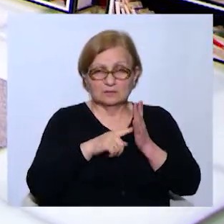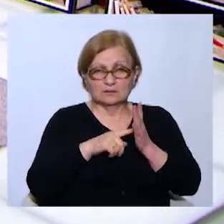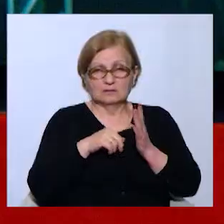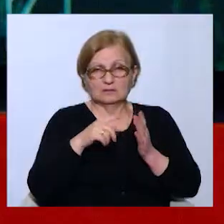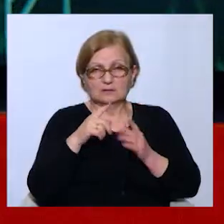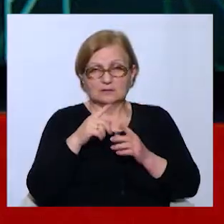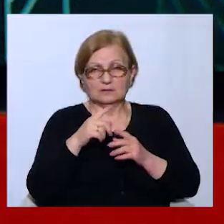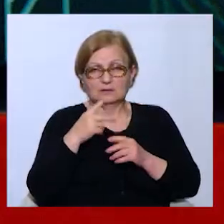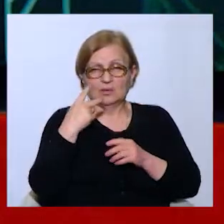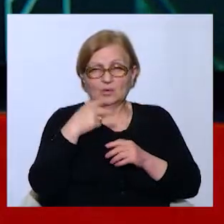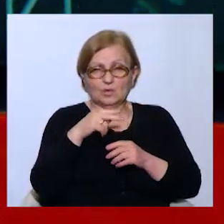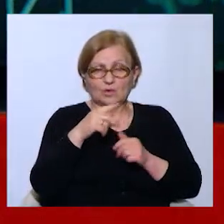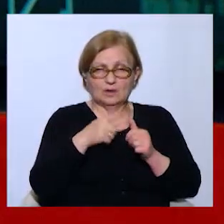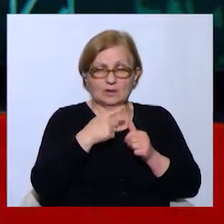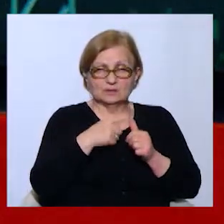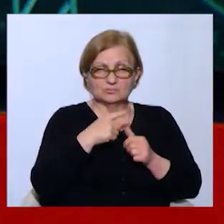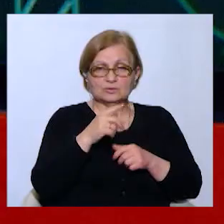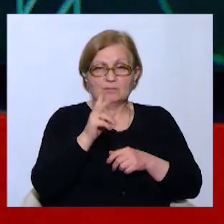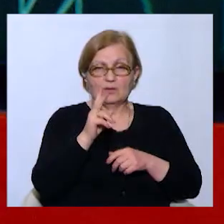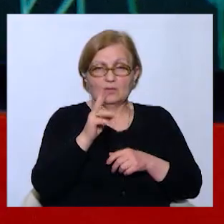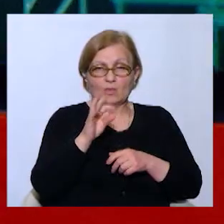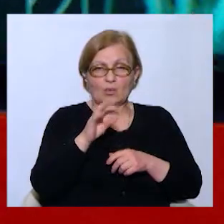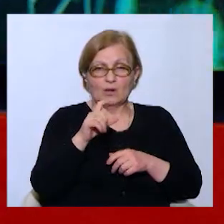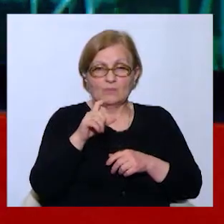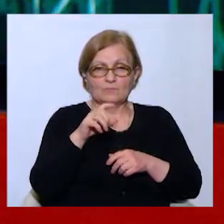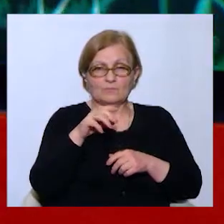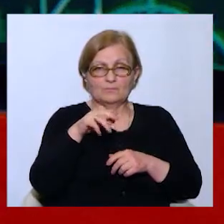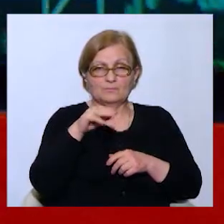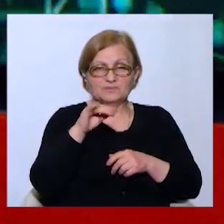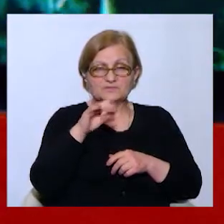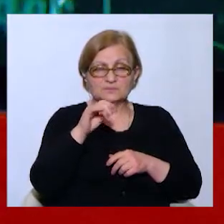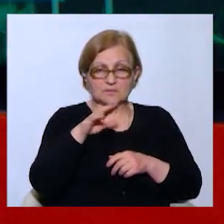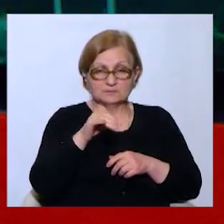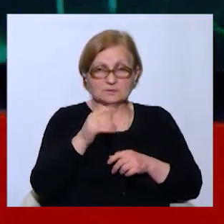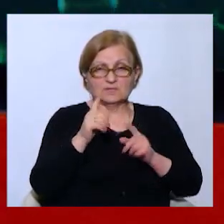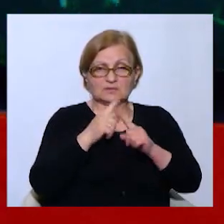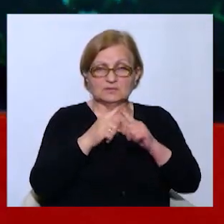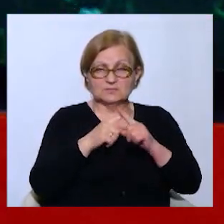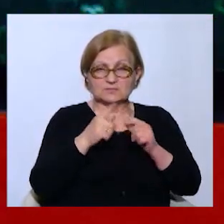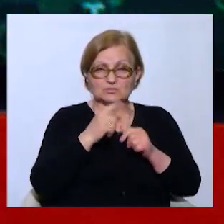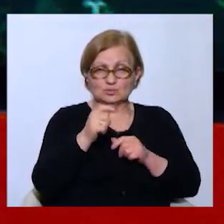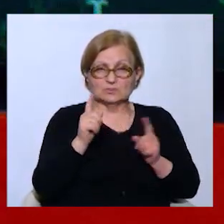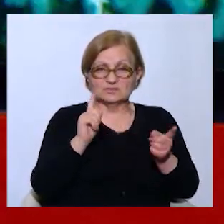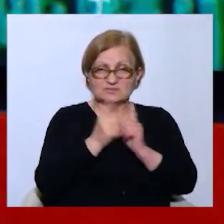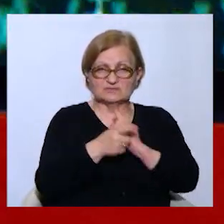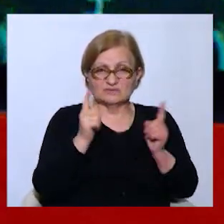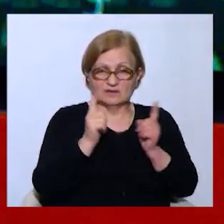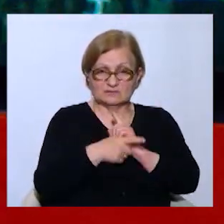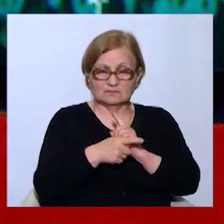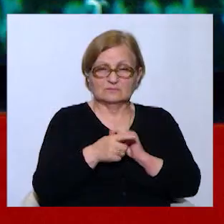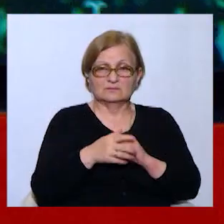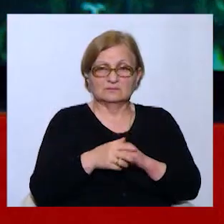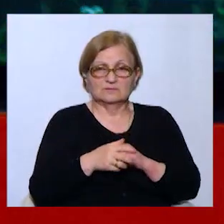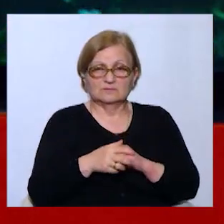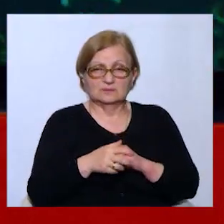გამოსახულება. 20 ეწოდება კოეფიციენტი, x ცვლადი, რაღაც უცნობი, არ ვიცით რა არის, ცვლადად შემოგვაქვს ხოლმე,